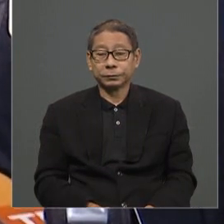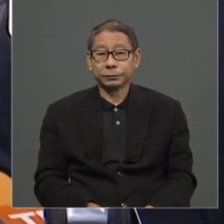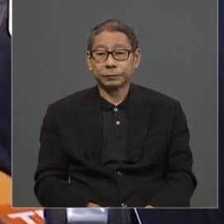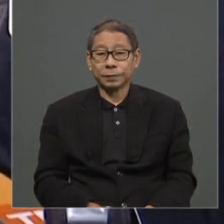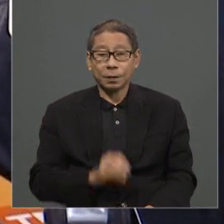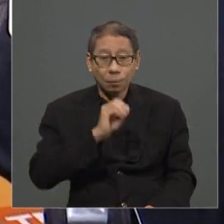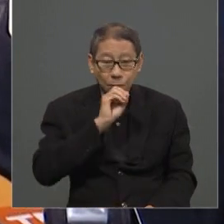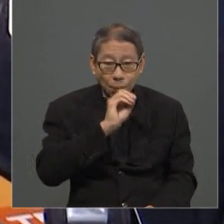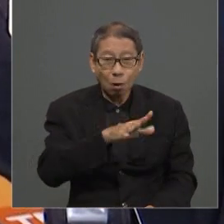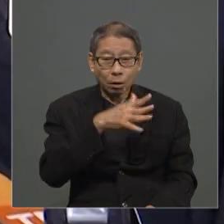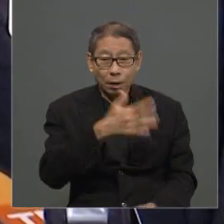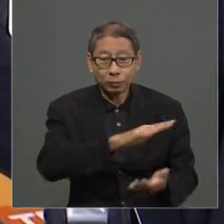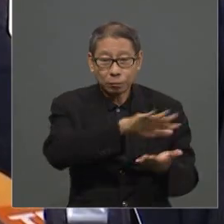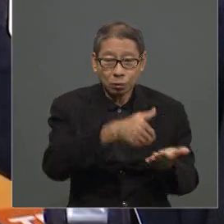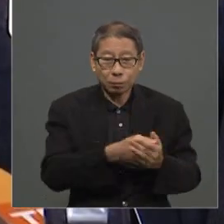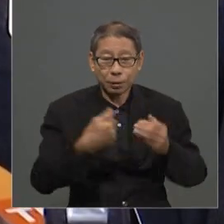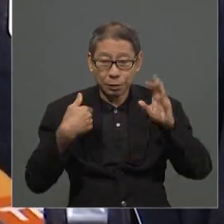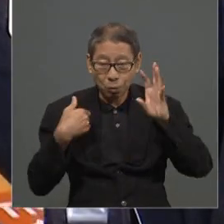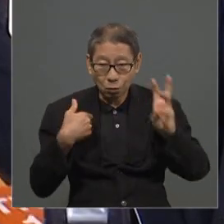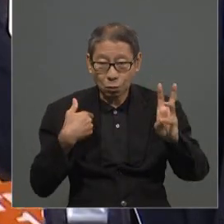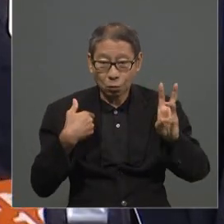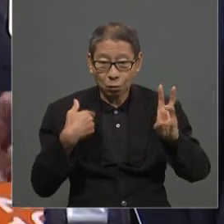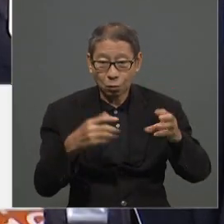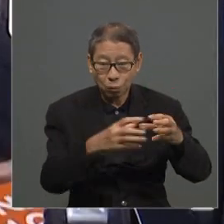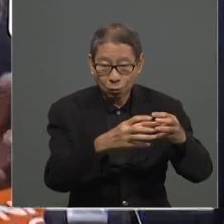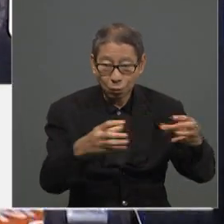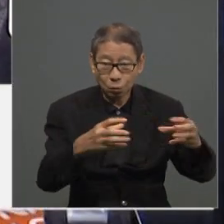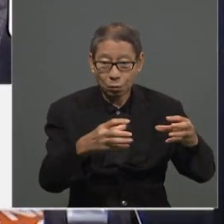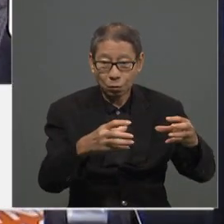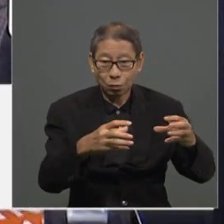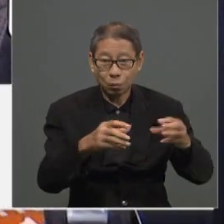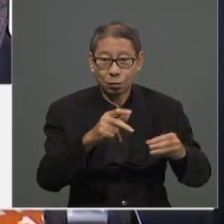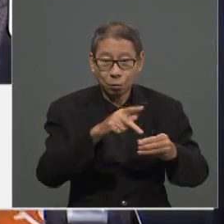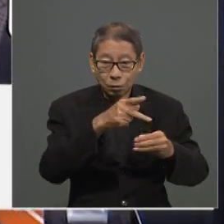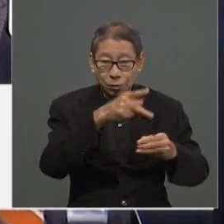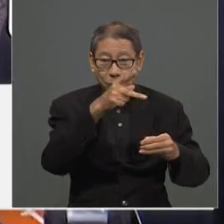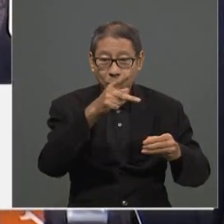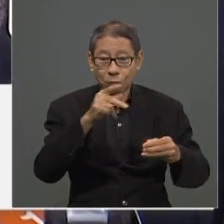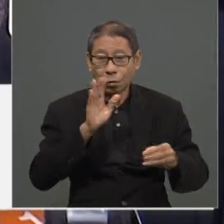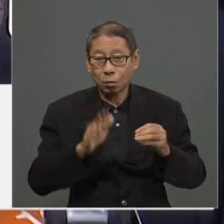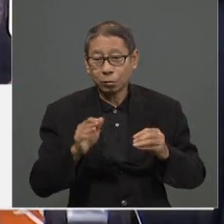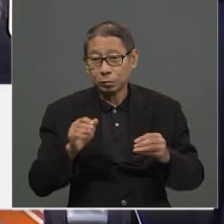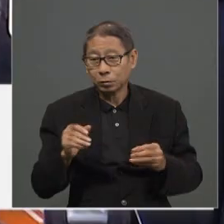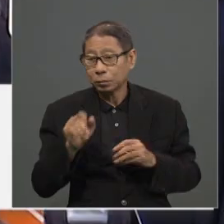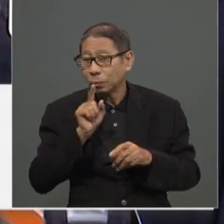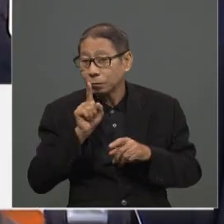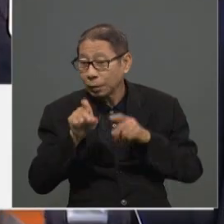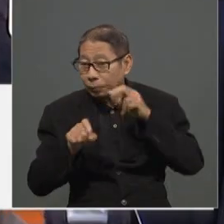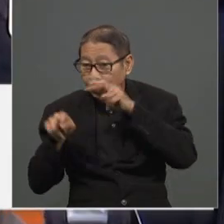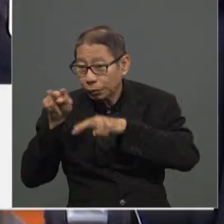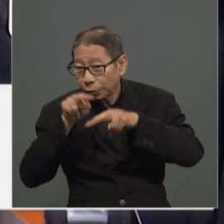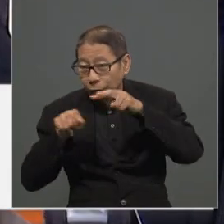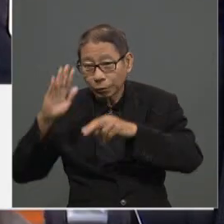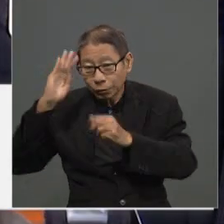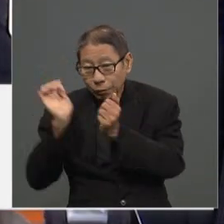ที่แจ้งเอาไว้ทั้งหมดมี6ถังแต่ว่าทั้งผู้สอบสวนคือผู้สอบสวนอุบัติเหตุแล้วก็พนักงานสอบสว